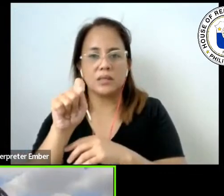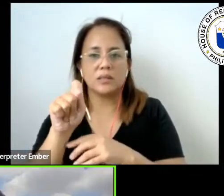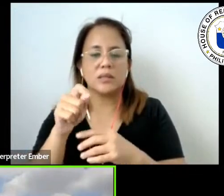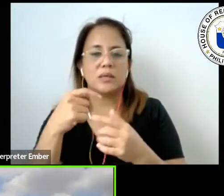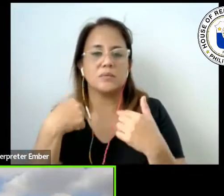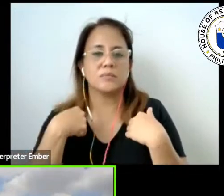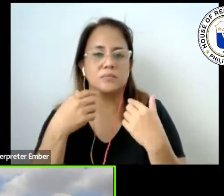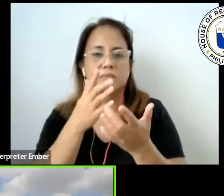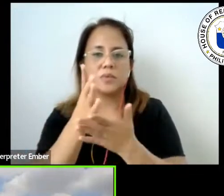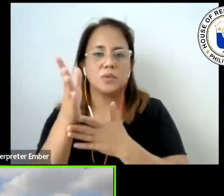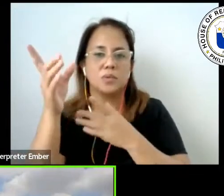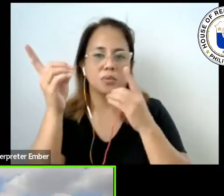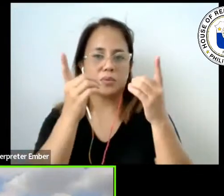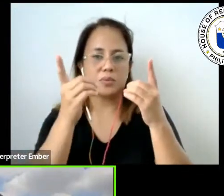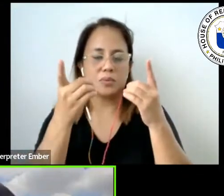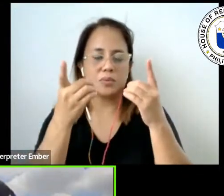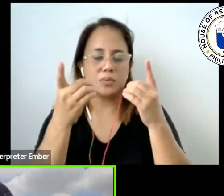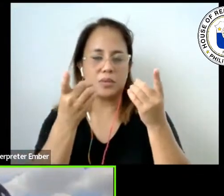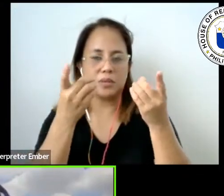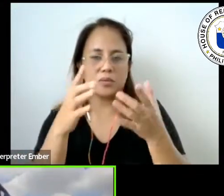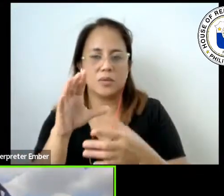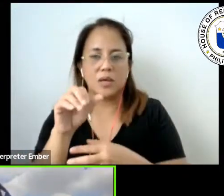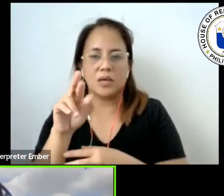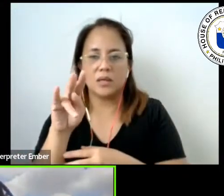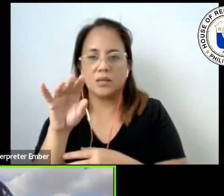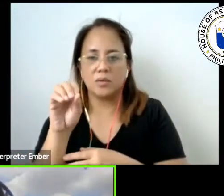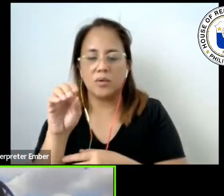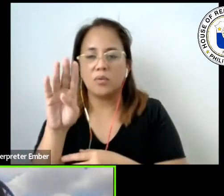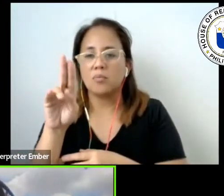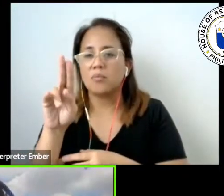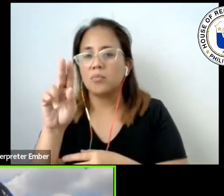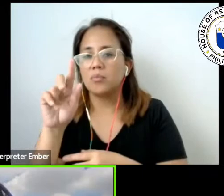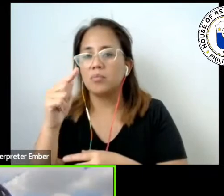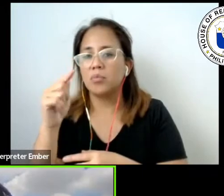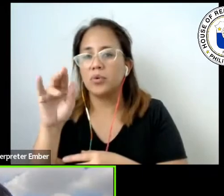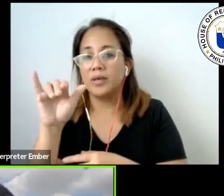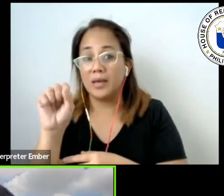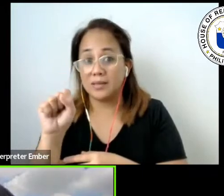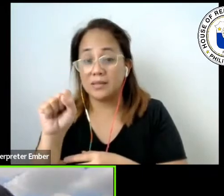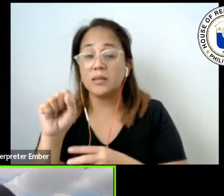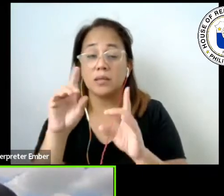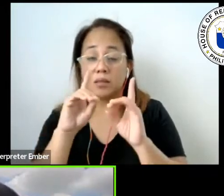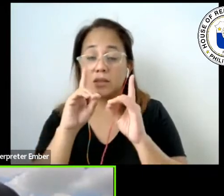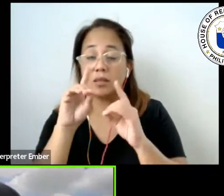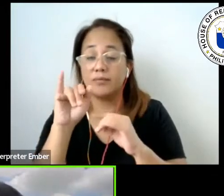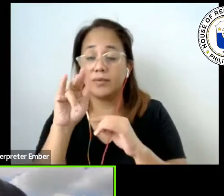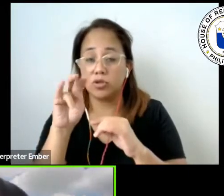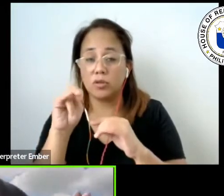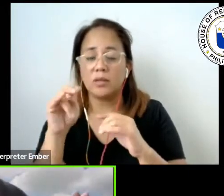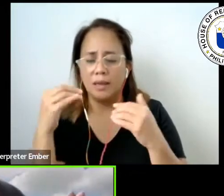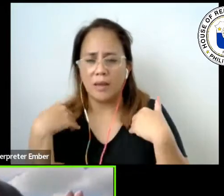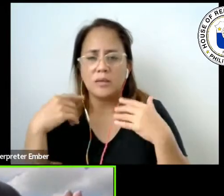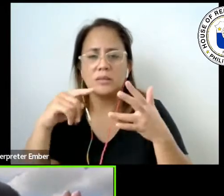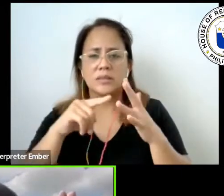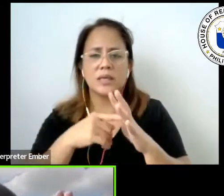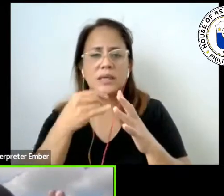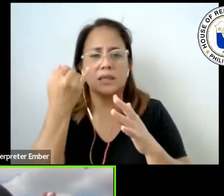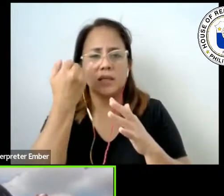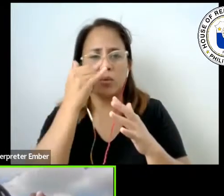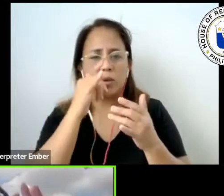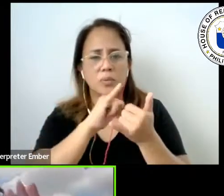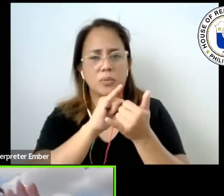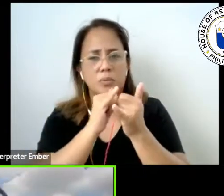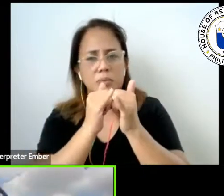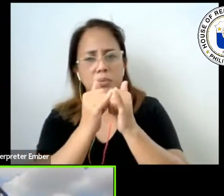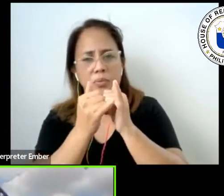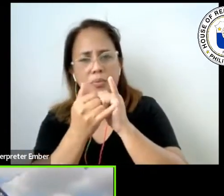ni Director Carino ang Bugyas or Benguet Division, ay dahil nagsimula ito sa Ilocano, pero nagkaroon